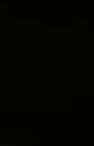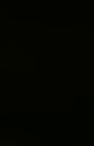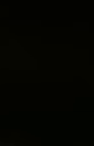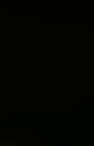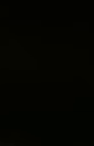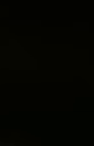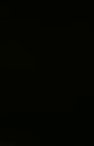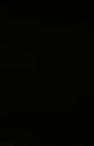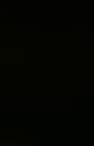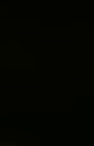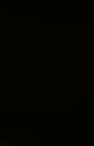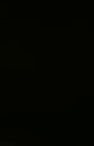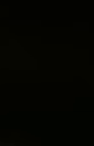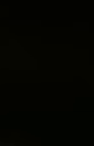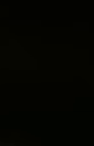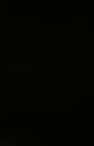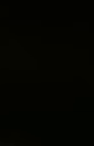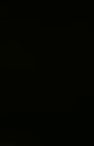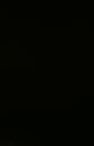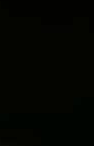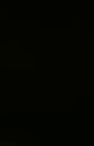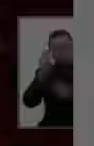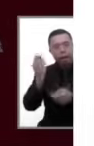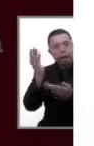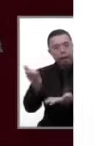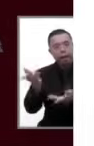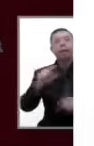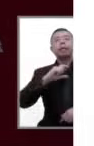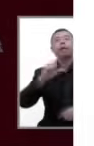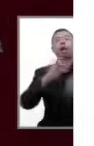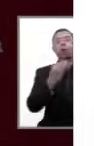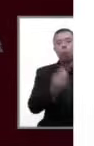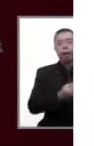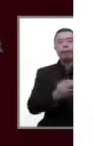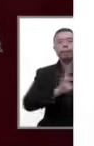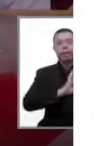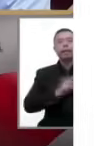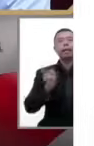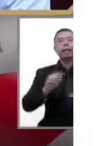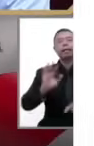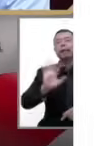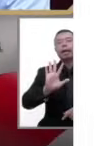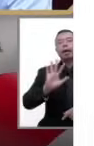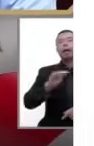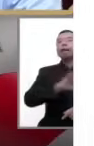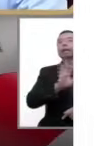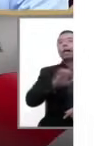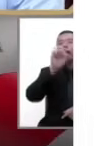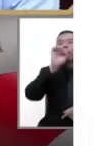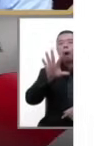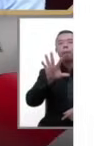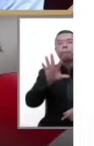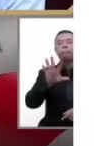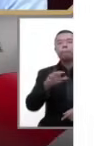Gibran kepada Prof Mut begitu karena Prof Mahfud berusaha menjawab tetapi Mas gebran menganggap tidak ada jawabannya